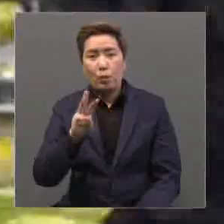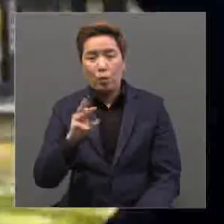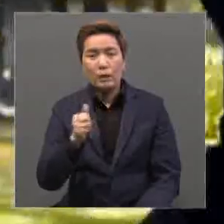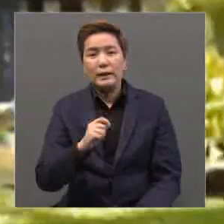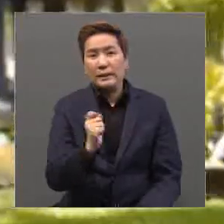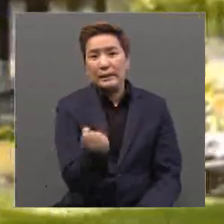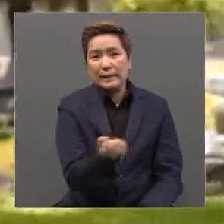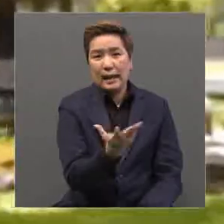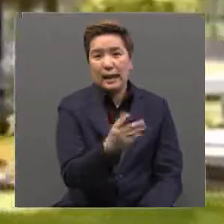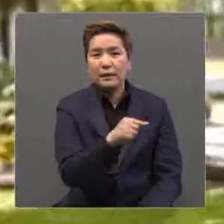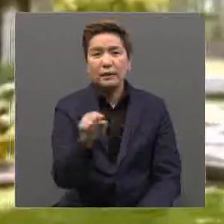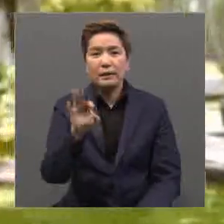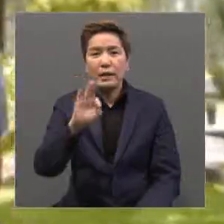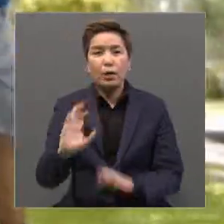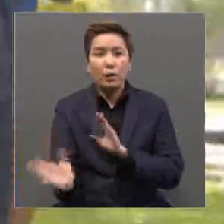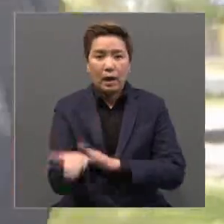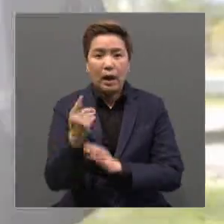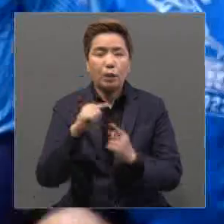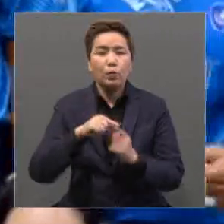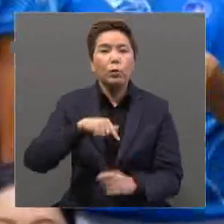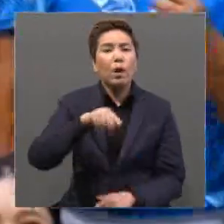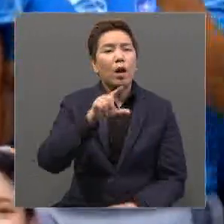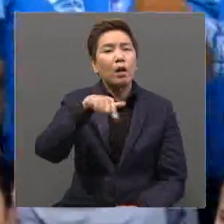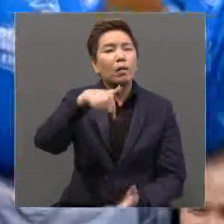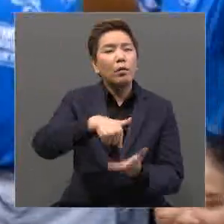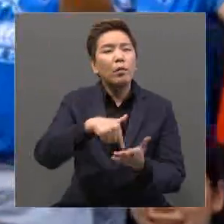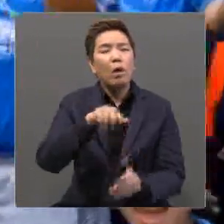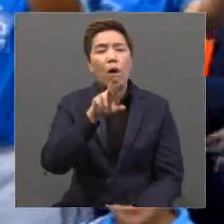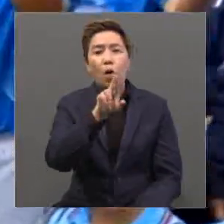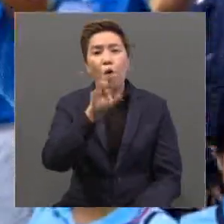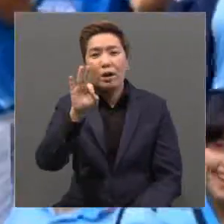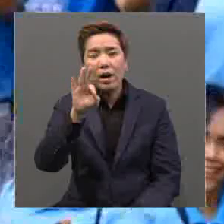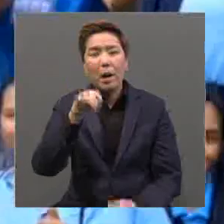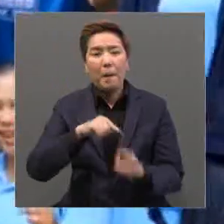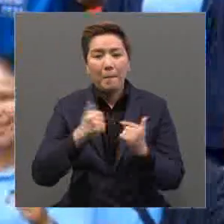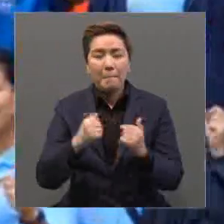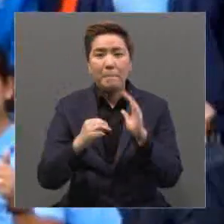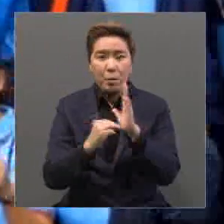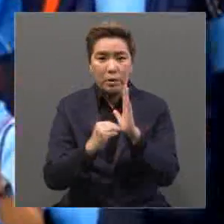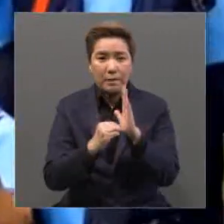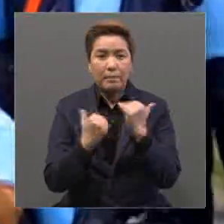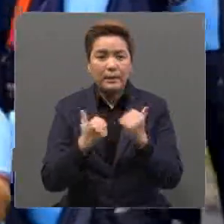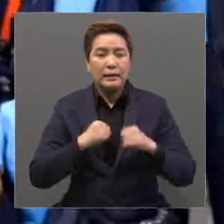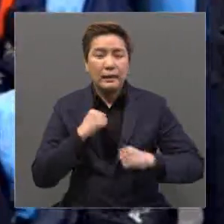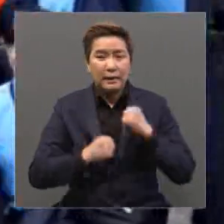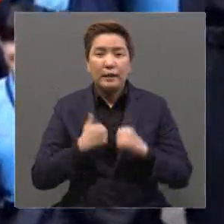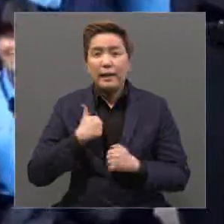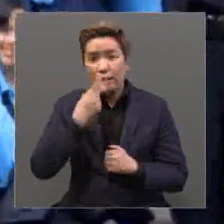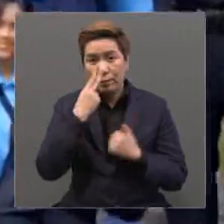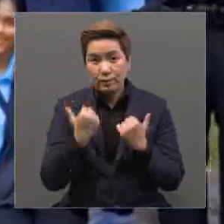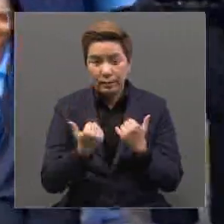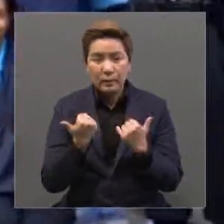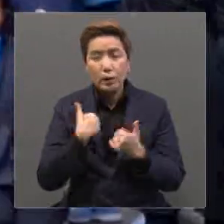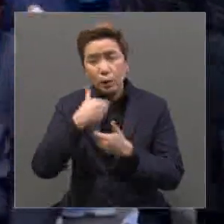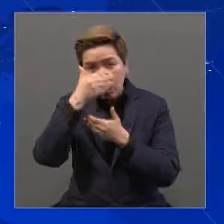5จนถึง 9โมงเช้าที่บริเวณสวนหลวงร 9แขวงหนองบอนเขตประเวศกรุงเทพฯนะคุณผู้ชม